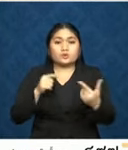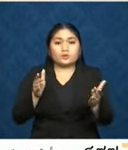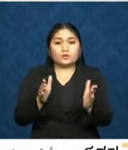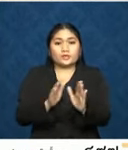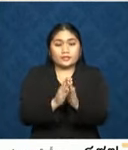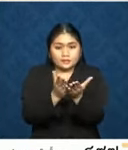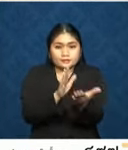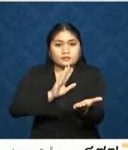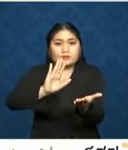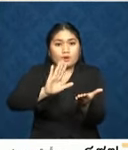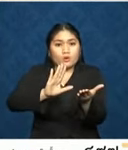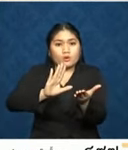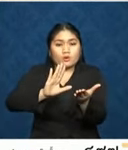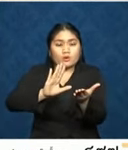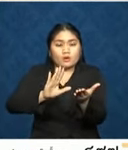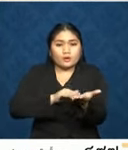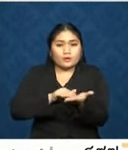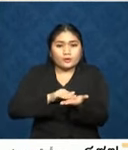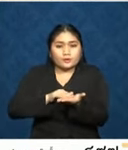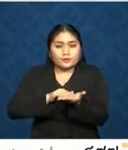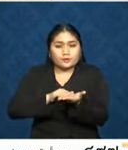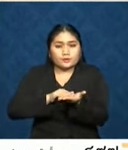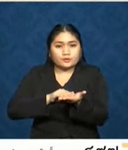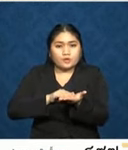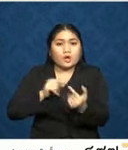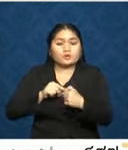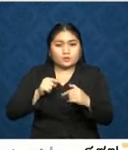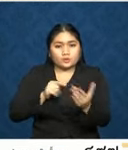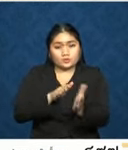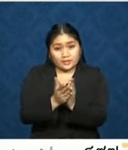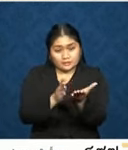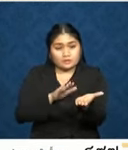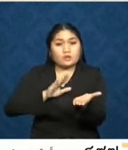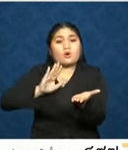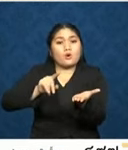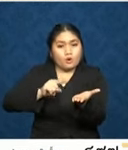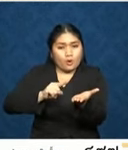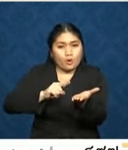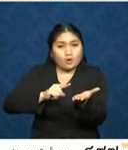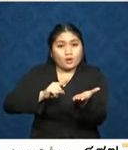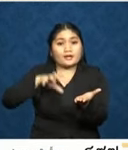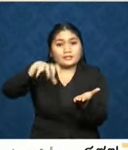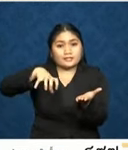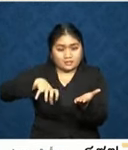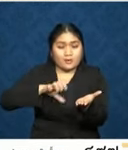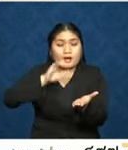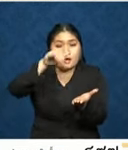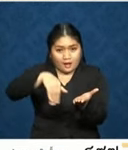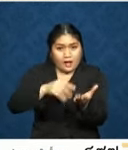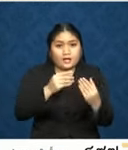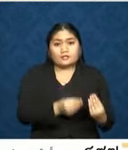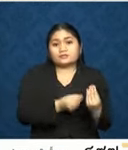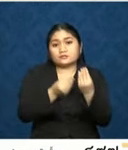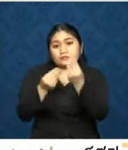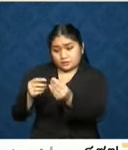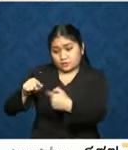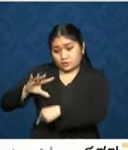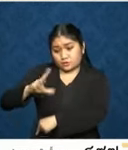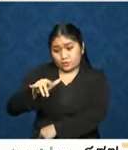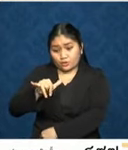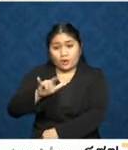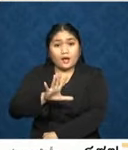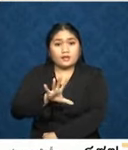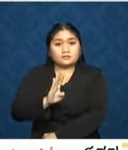เทศบาลเมืองขอโทษครับอ้างตามหนังสือของเทศบาลชีลองไปยังสำนักงานธนารักษ์พื้นที่ชัยภูมิที่ชย